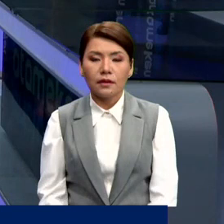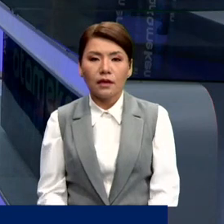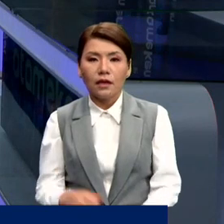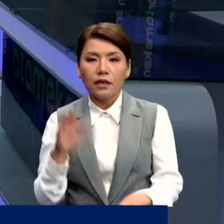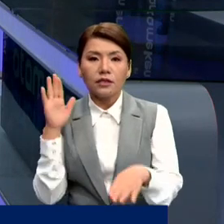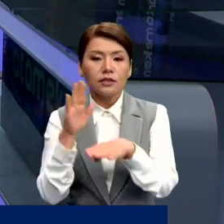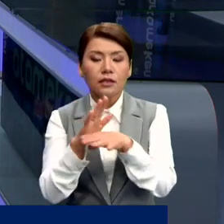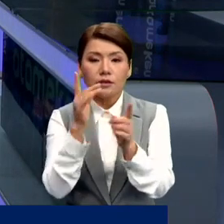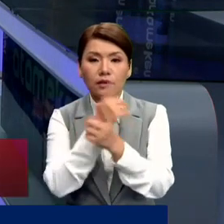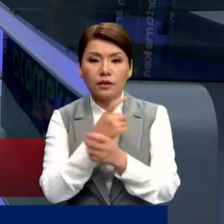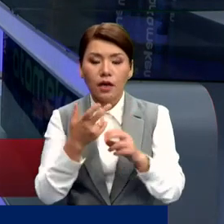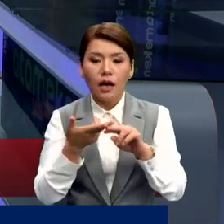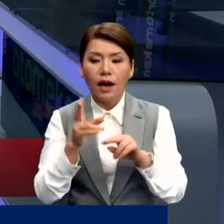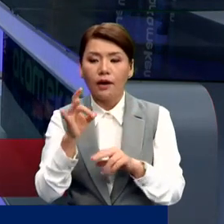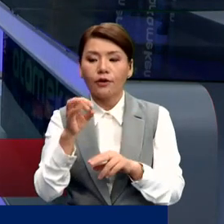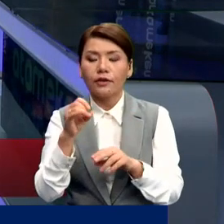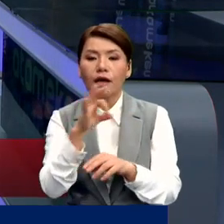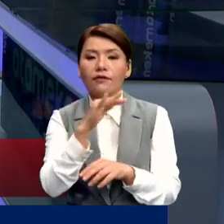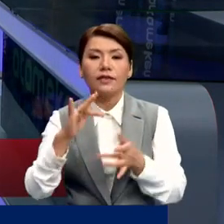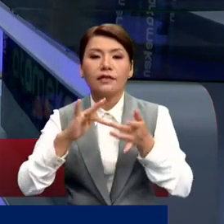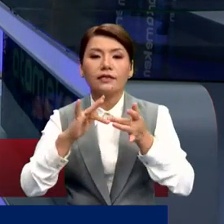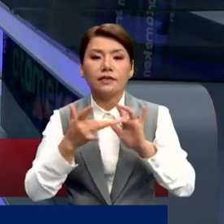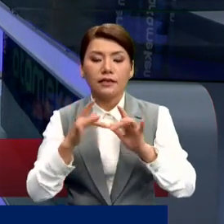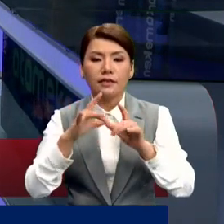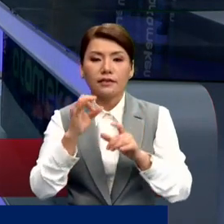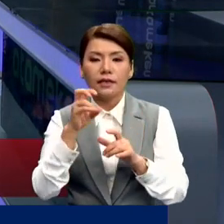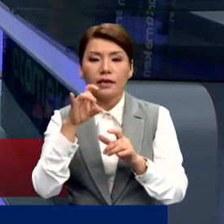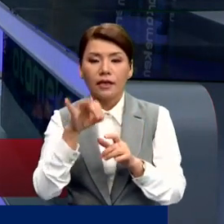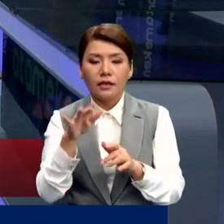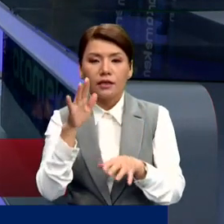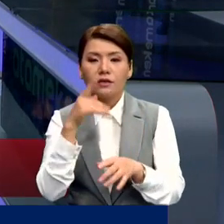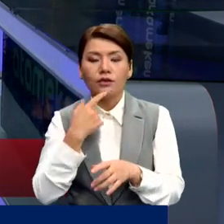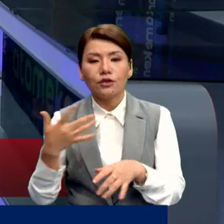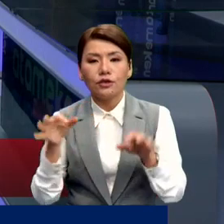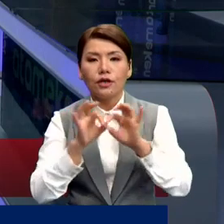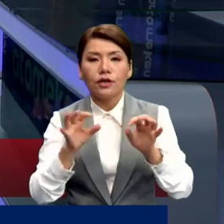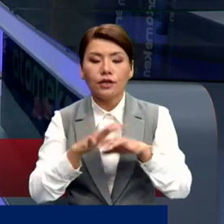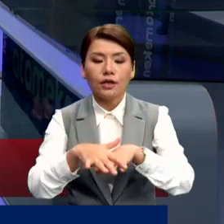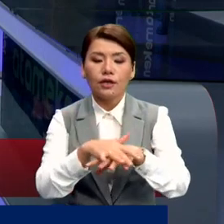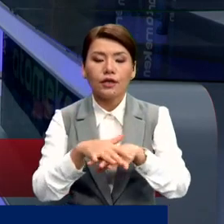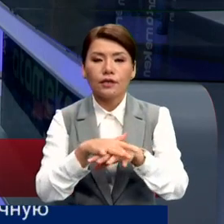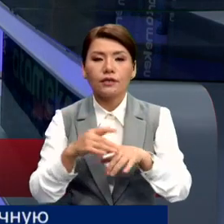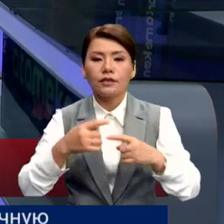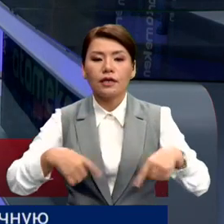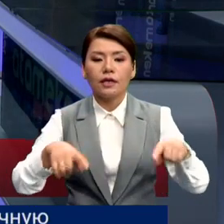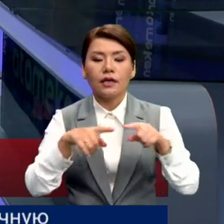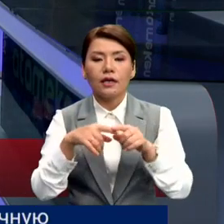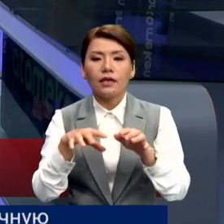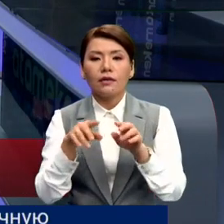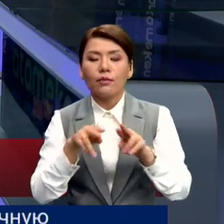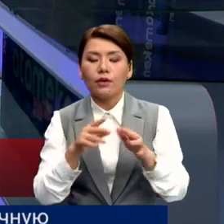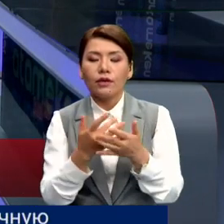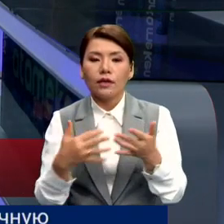Жарлық шыққаннан кейін Ақорданың ресми сайтында президенттің үндеуі жарияланды. Тоқаев халықты саяси науқанға қатысуға шақырып,